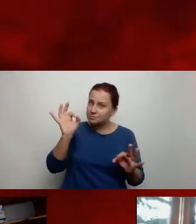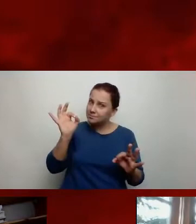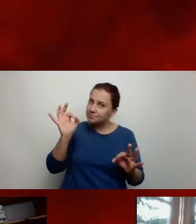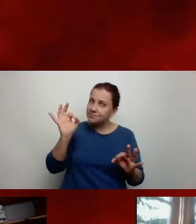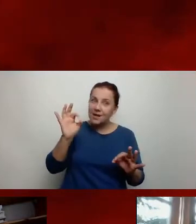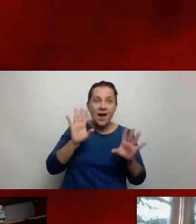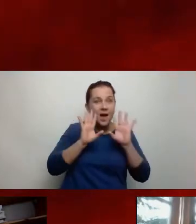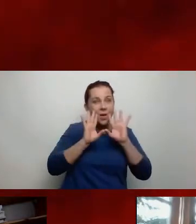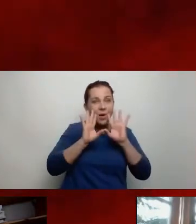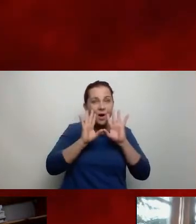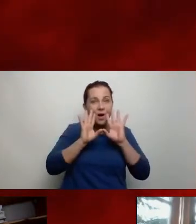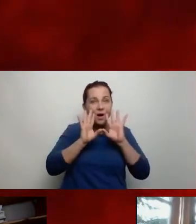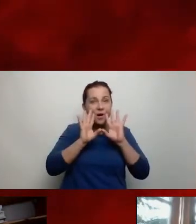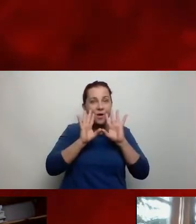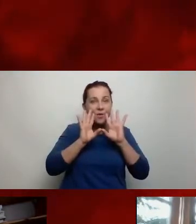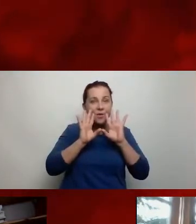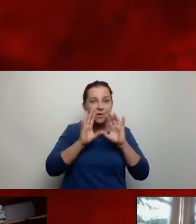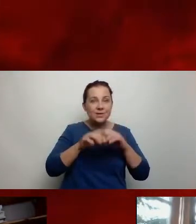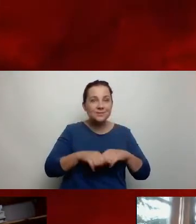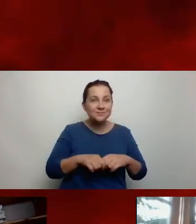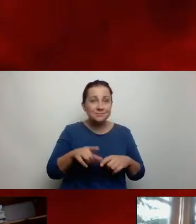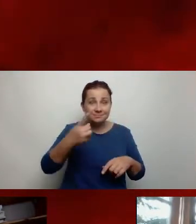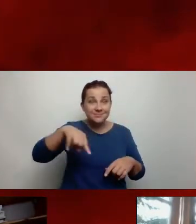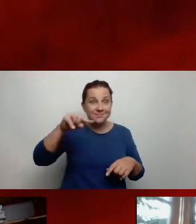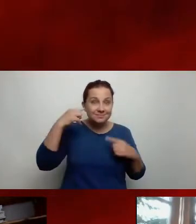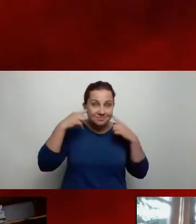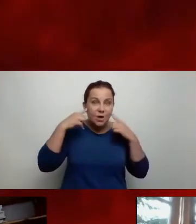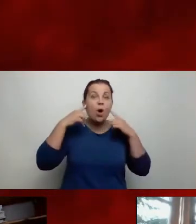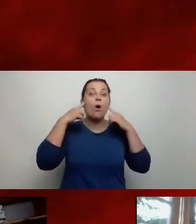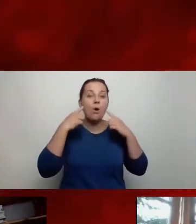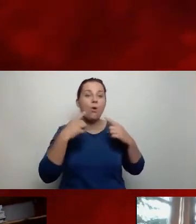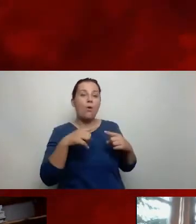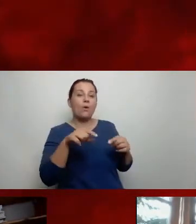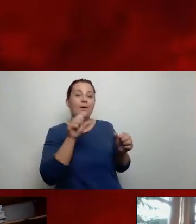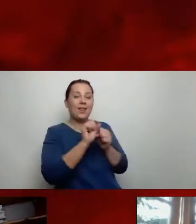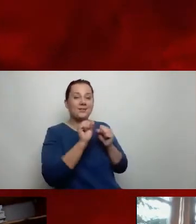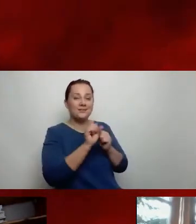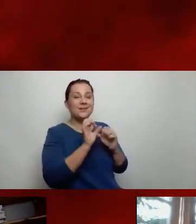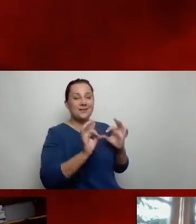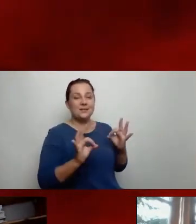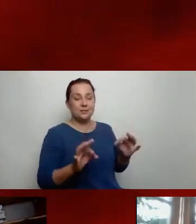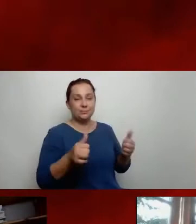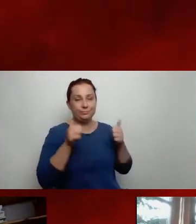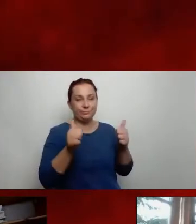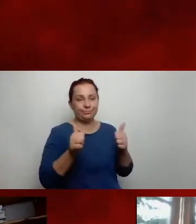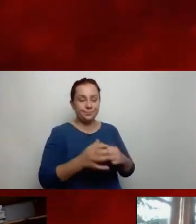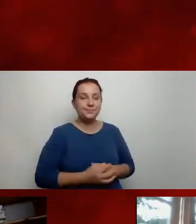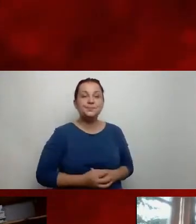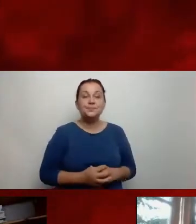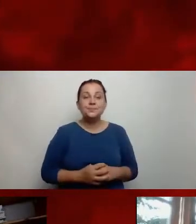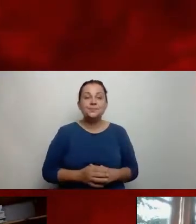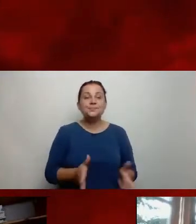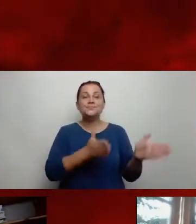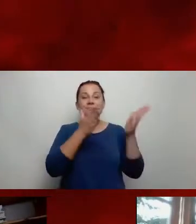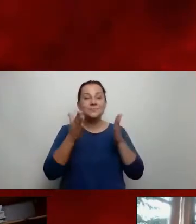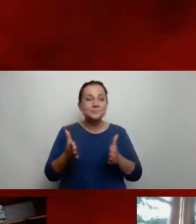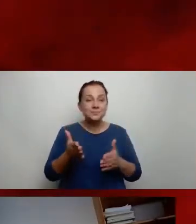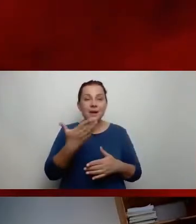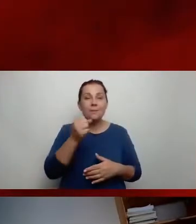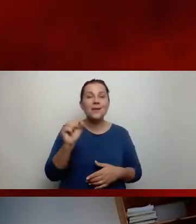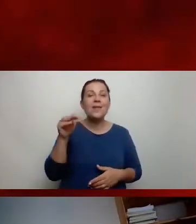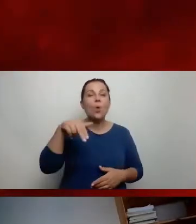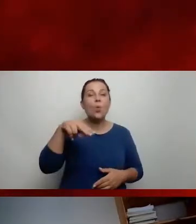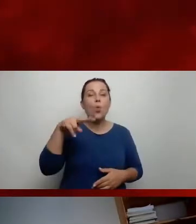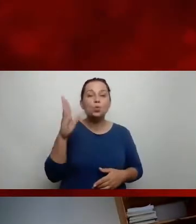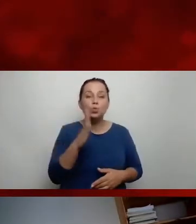Halo, halo. Czy się słyszymy? Ja was doskonale. No to świetnie. Kolejnym naszym gościem jest Mateusz Król,